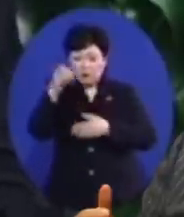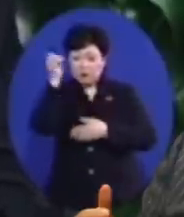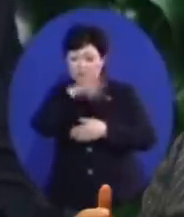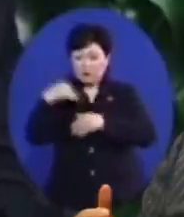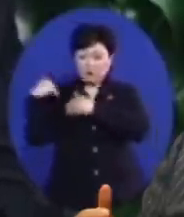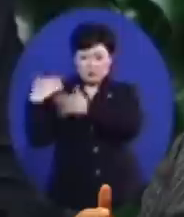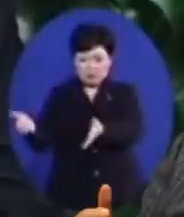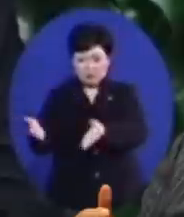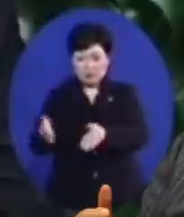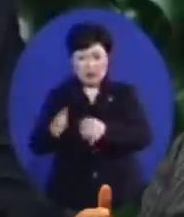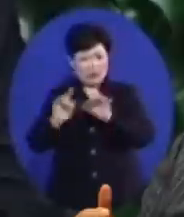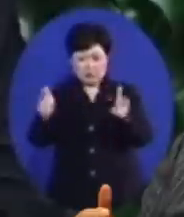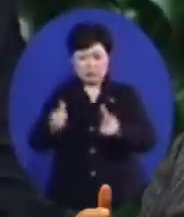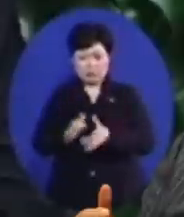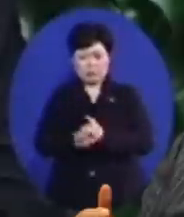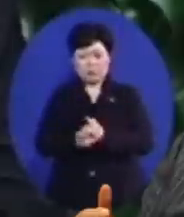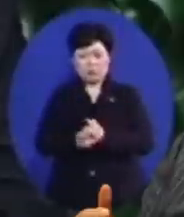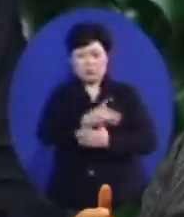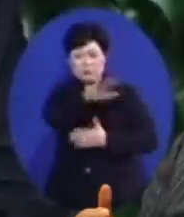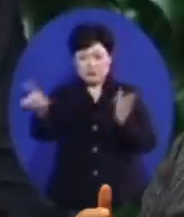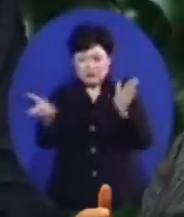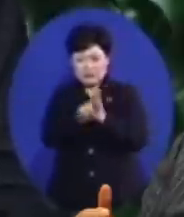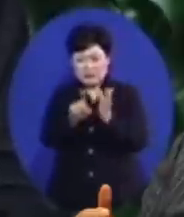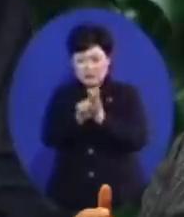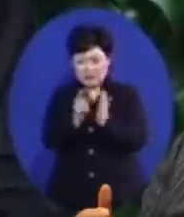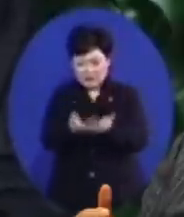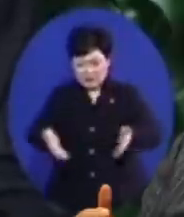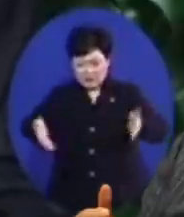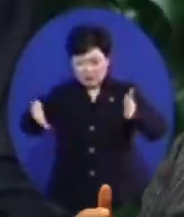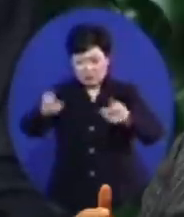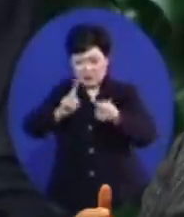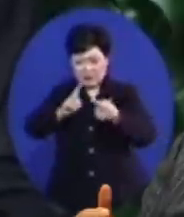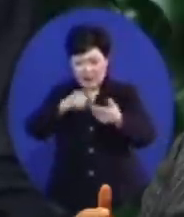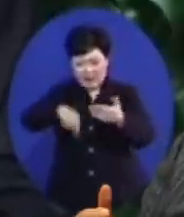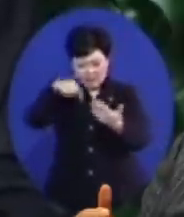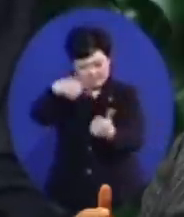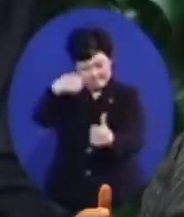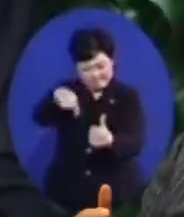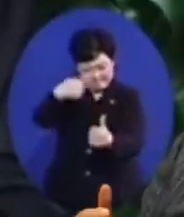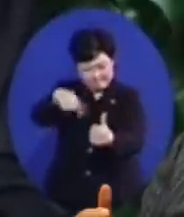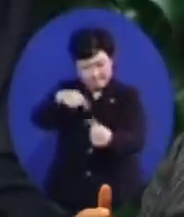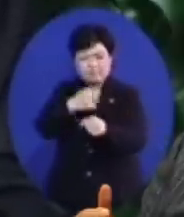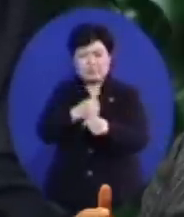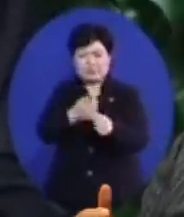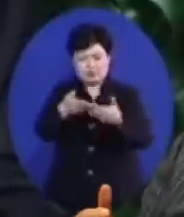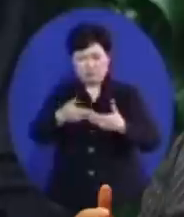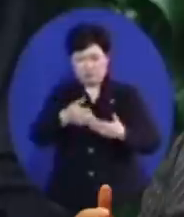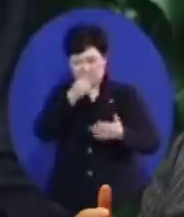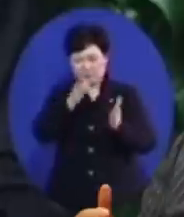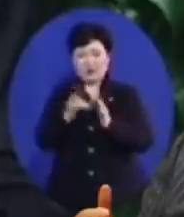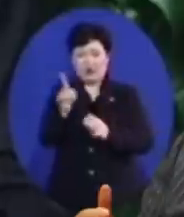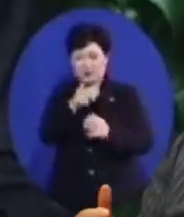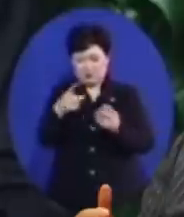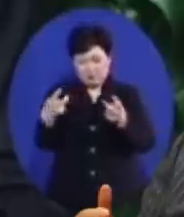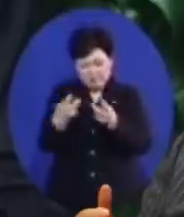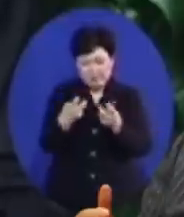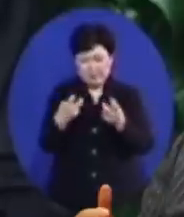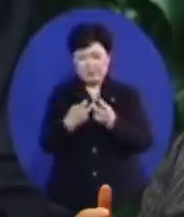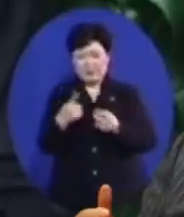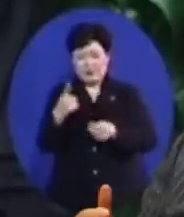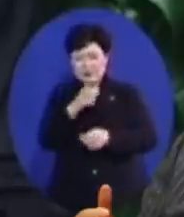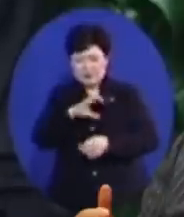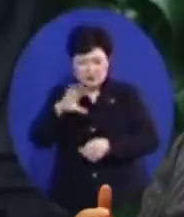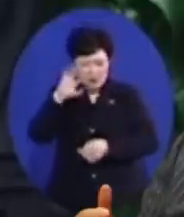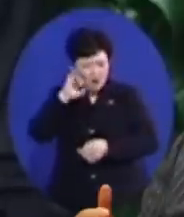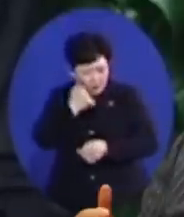않습니다. 우리를 신앙의 둥지에서부터 가르치는 것입니다. 우리가 어떻게 시련을